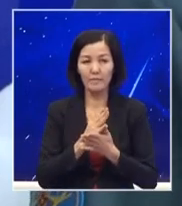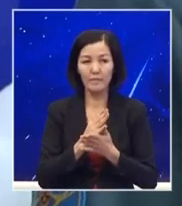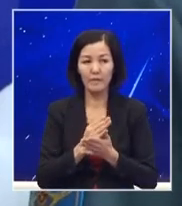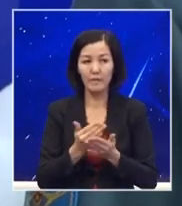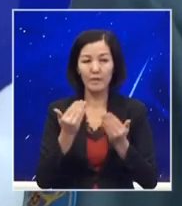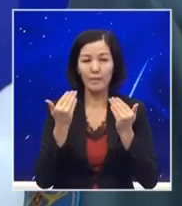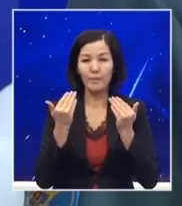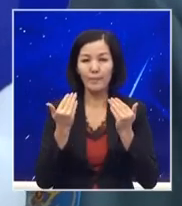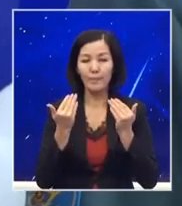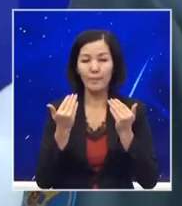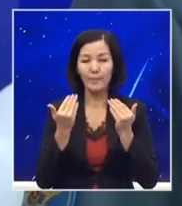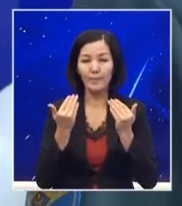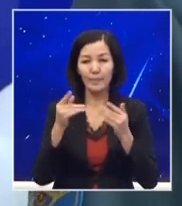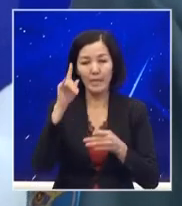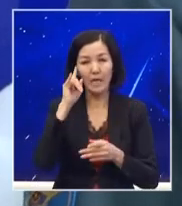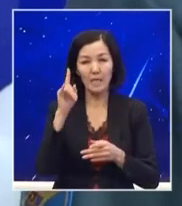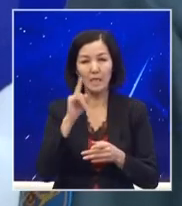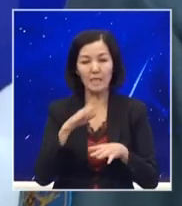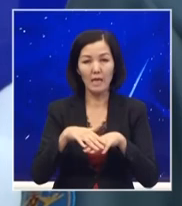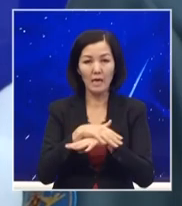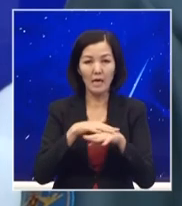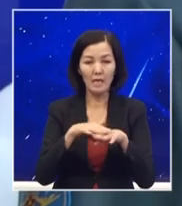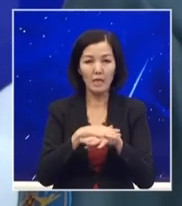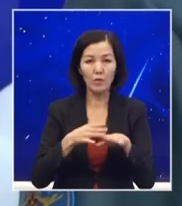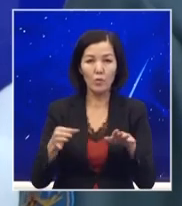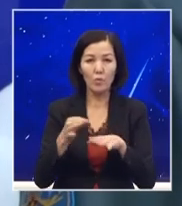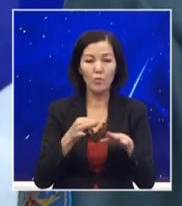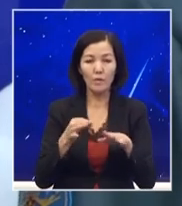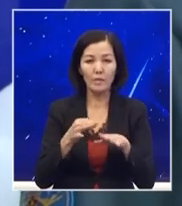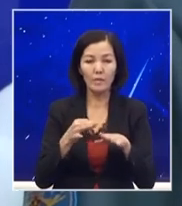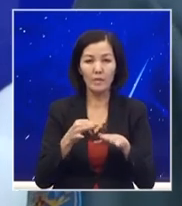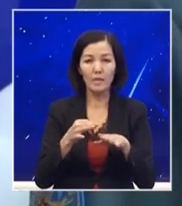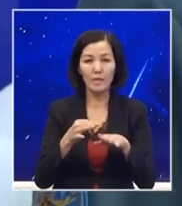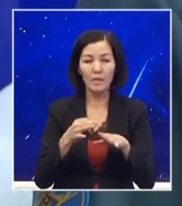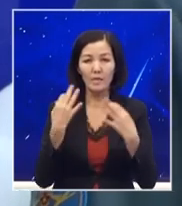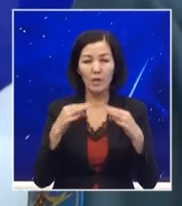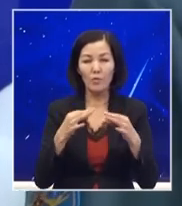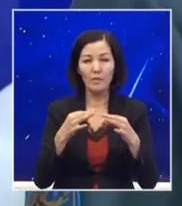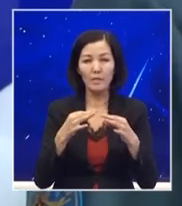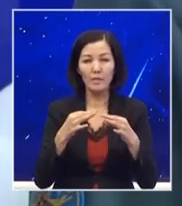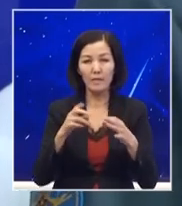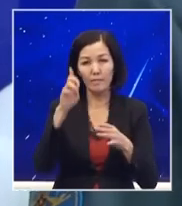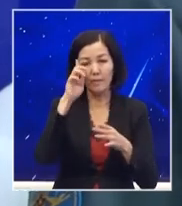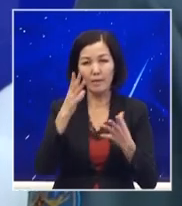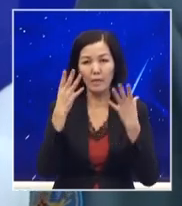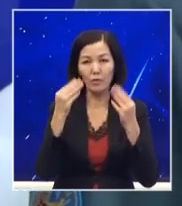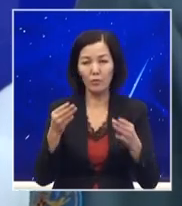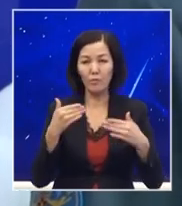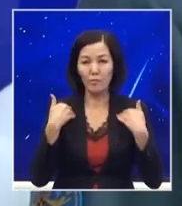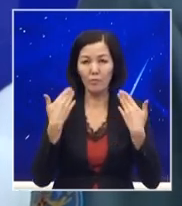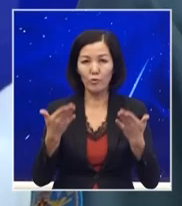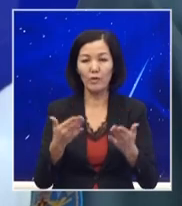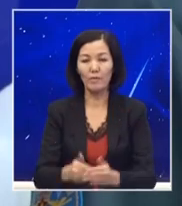отырып, Қазақстан халқын және облыс тұрғындарын Қазақстан Республикасы тәуелсіздік күнімен шын жүректен